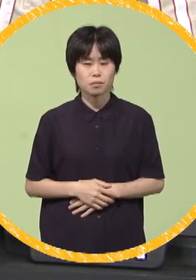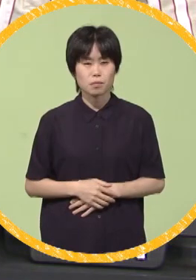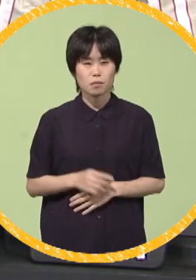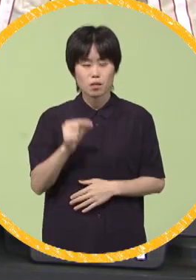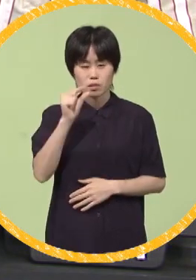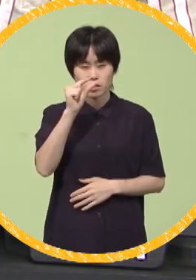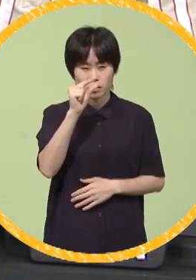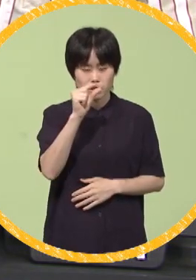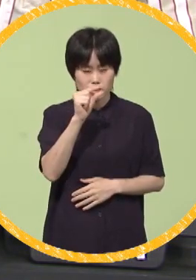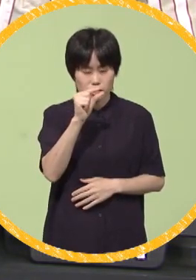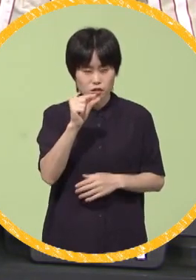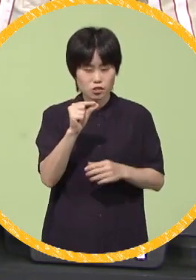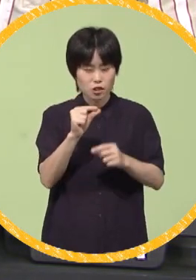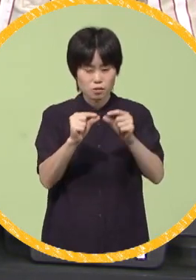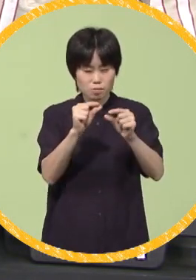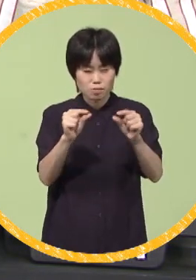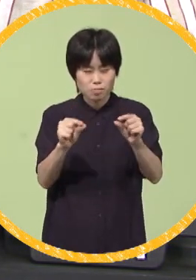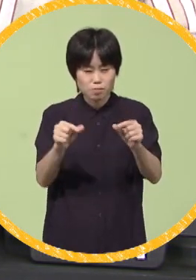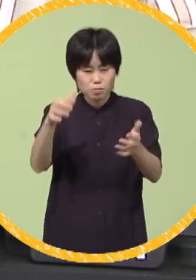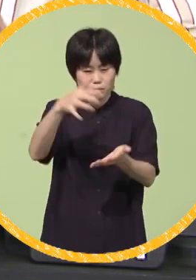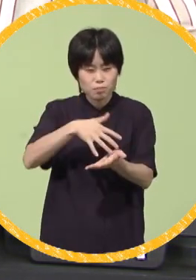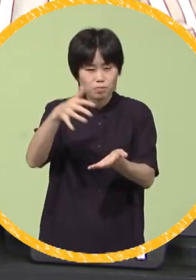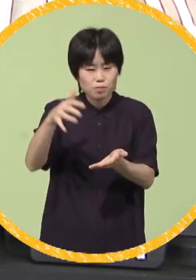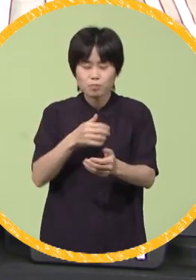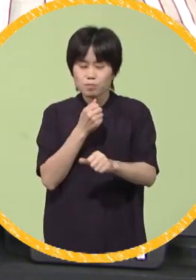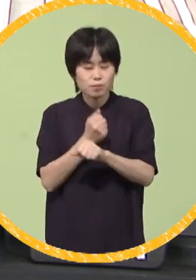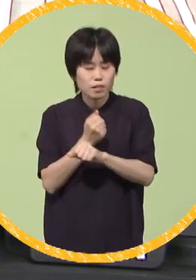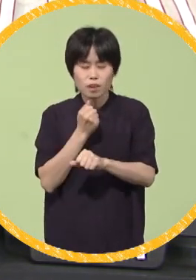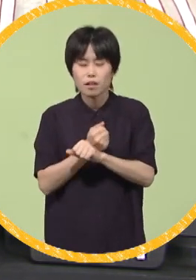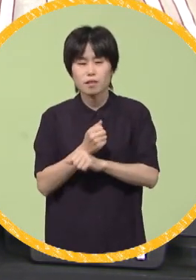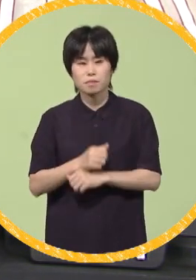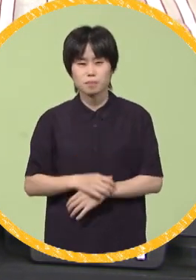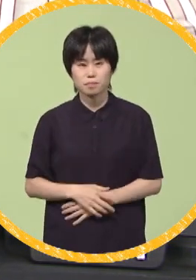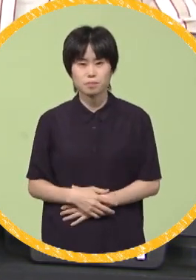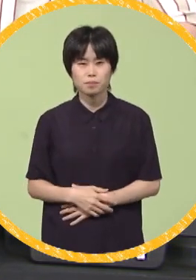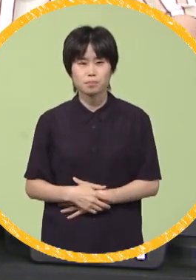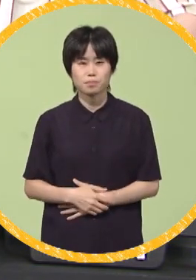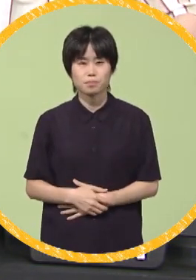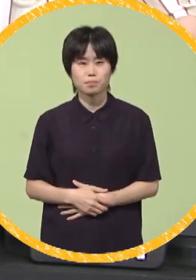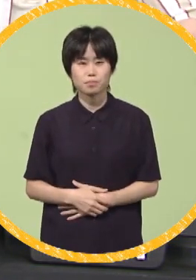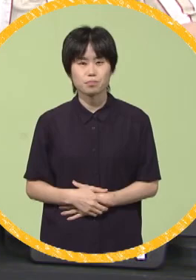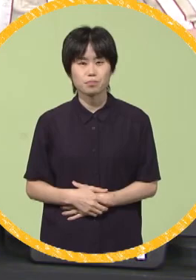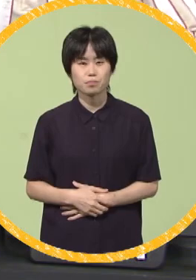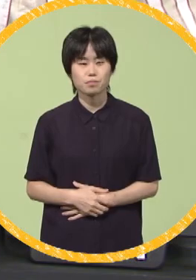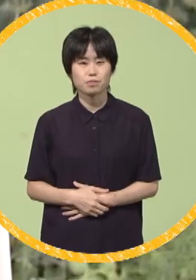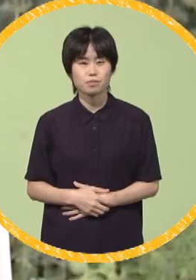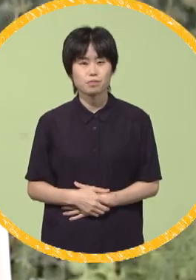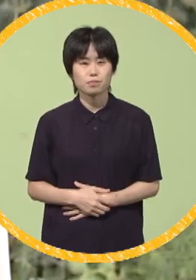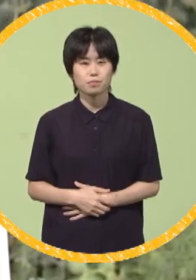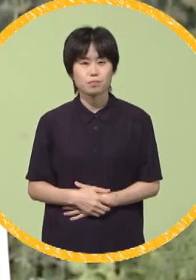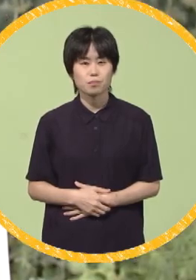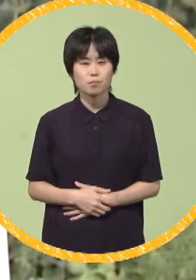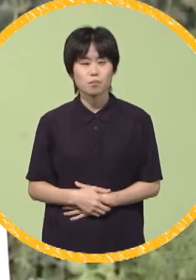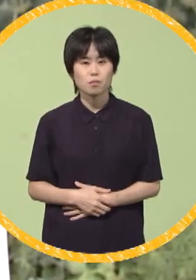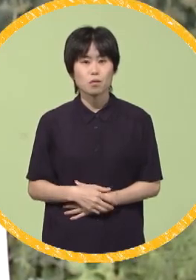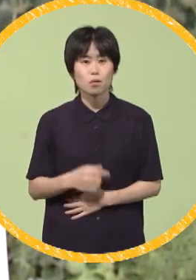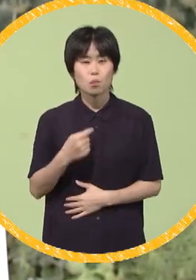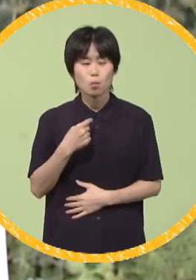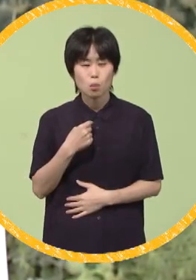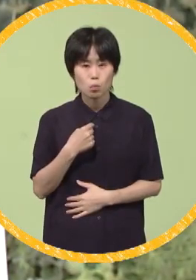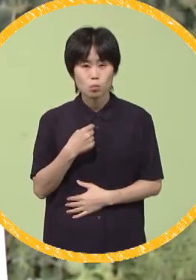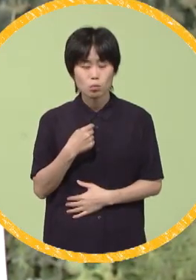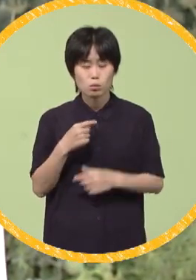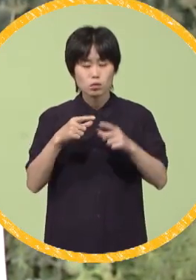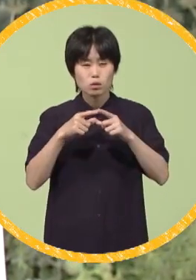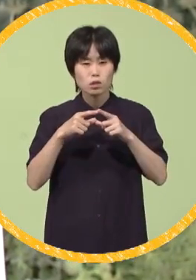くなって飛び散ってしまったものを回収するって本当に大変ですもんね。 そうなんですよね。 いやでも私正直本当に日